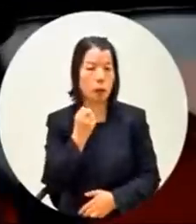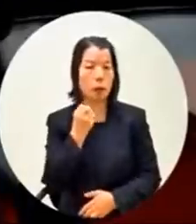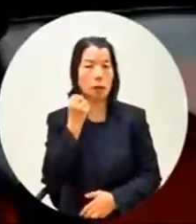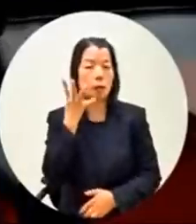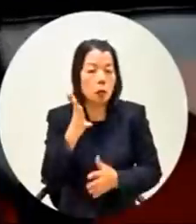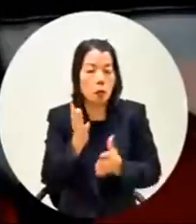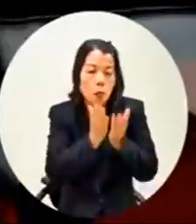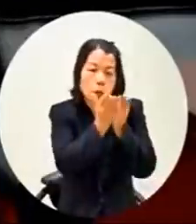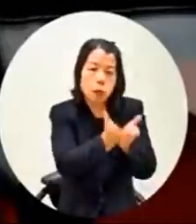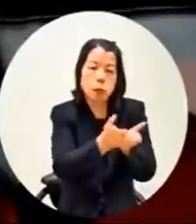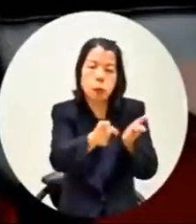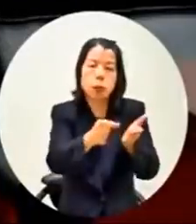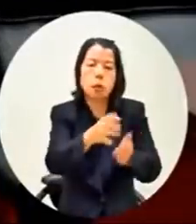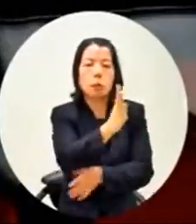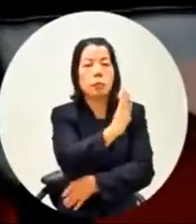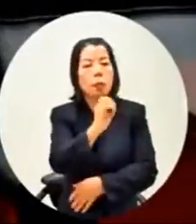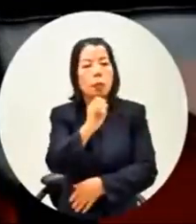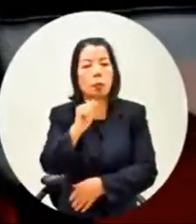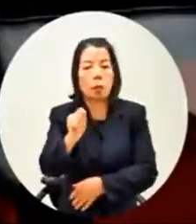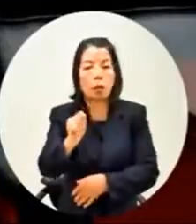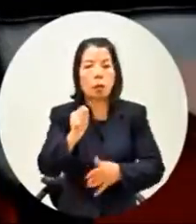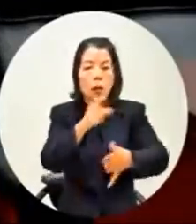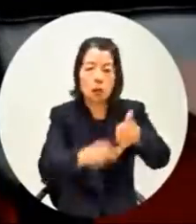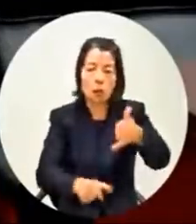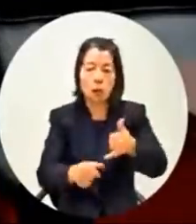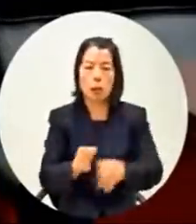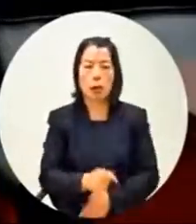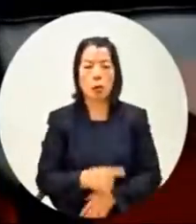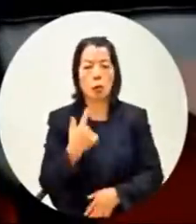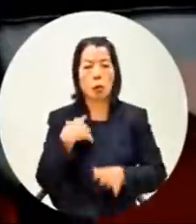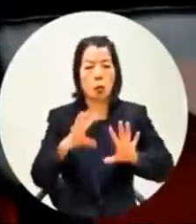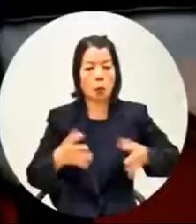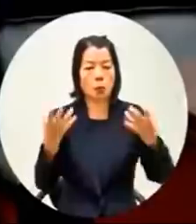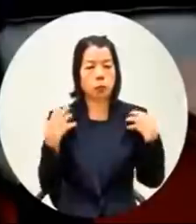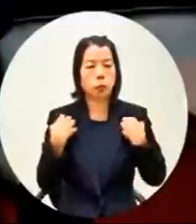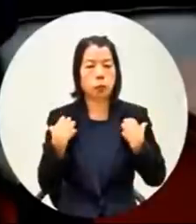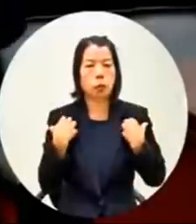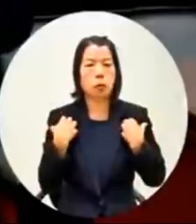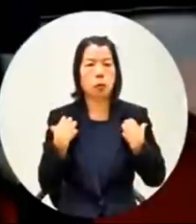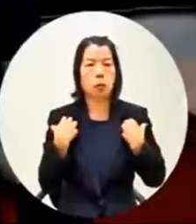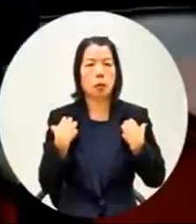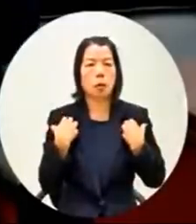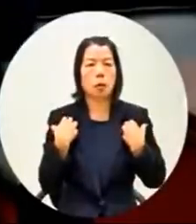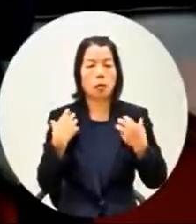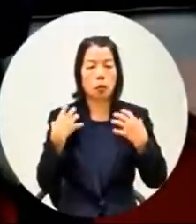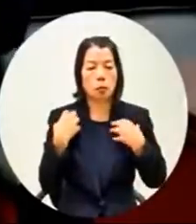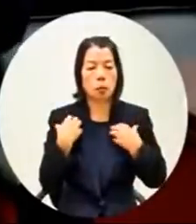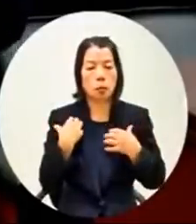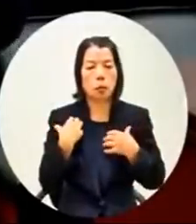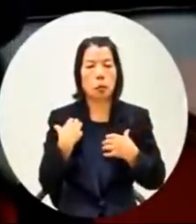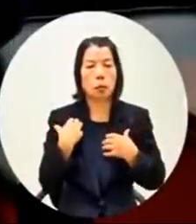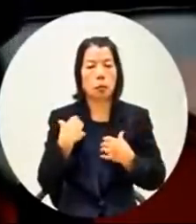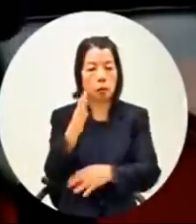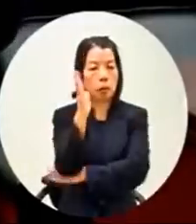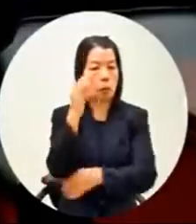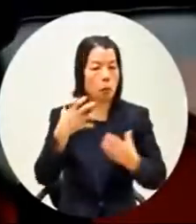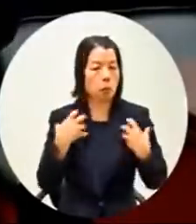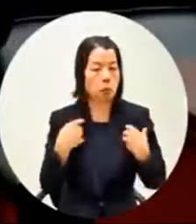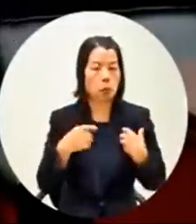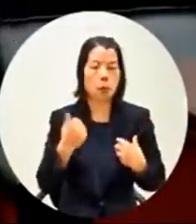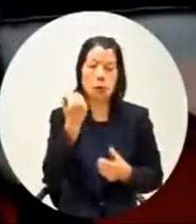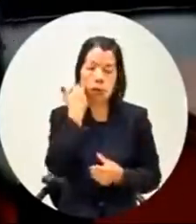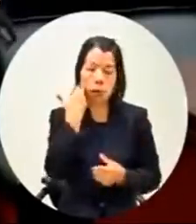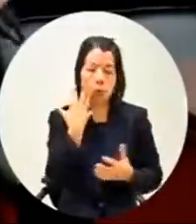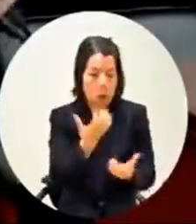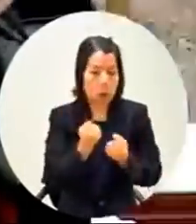案，我们的主管机关到底有没有审查过这么一个 BOT 案？局长，有还是没